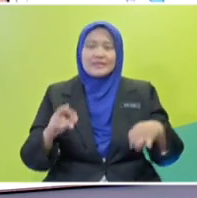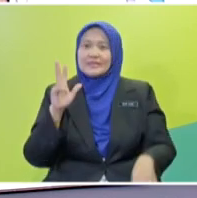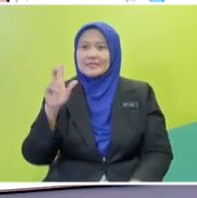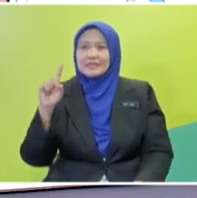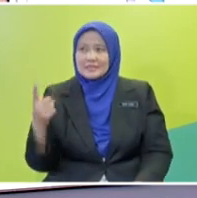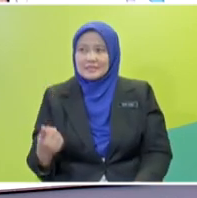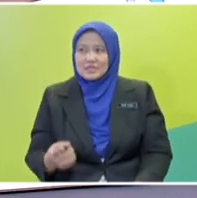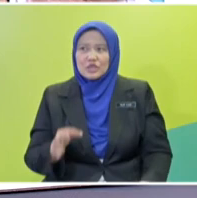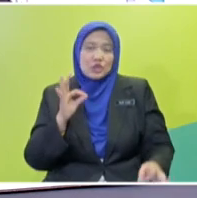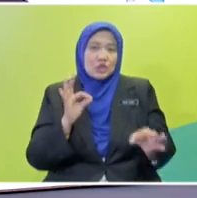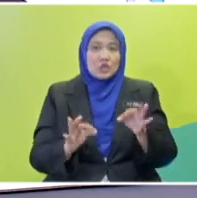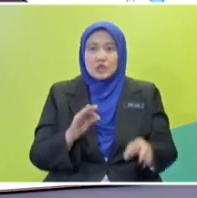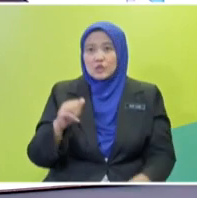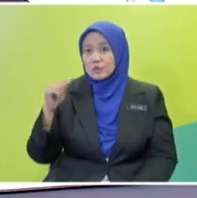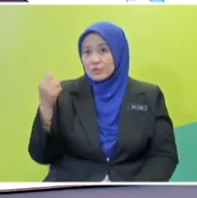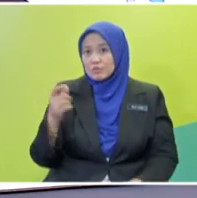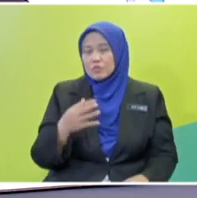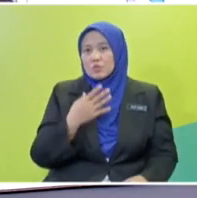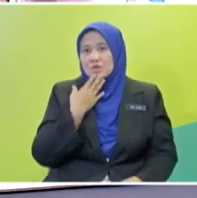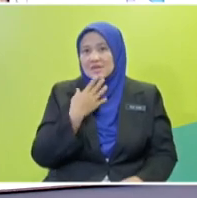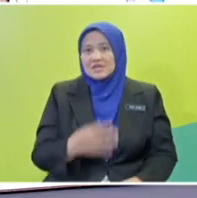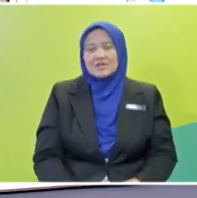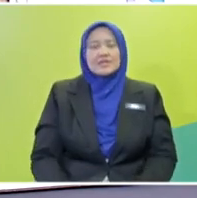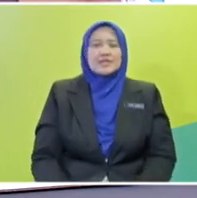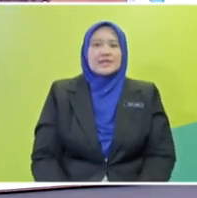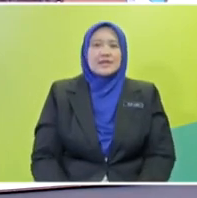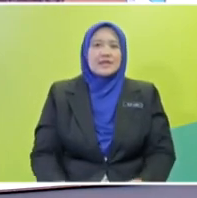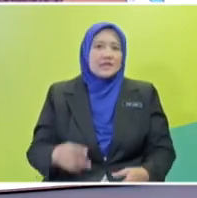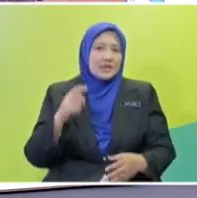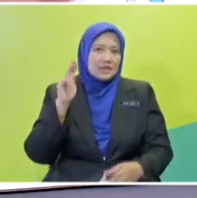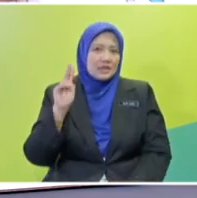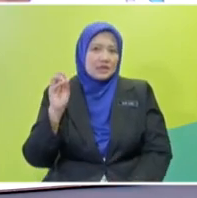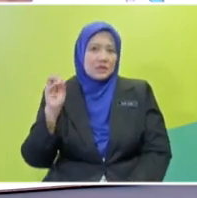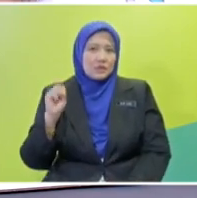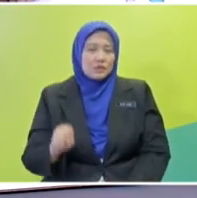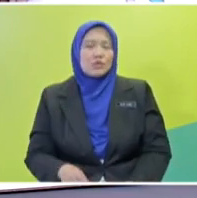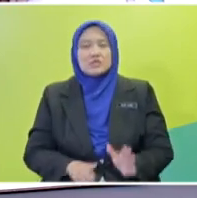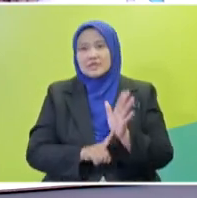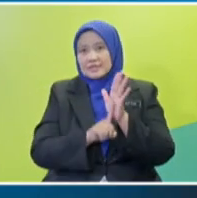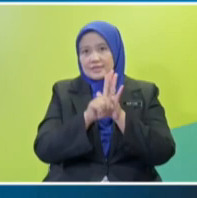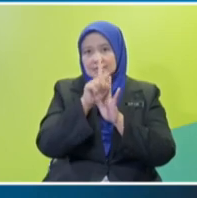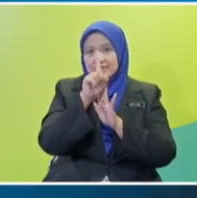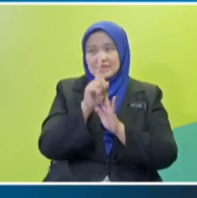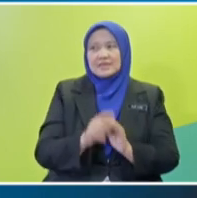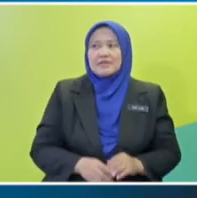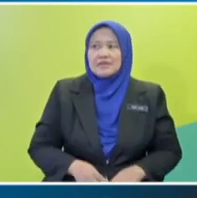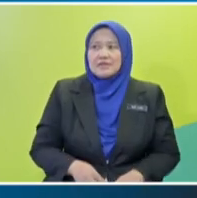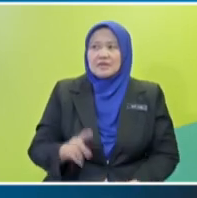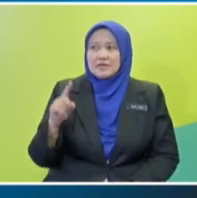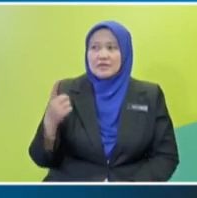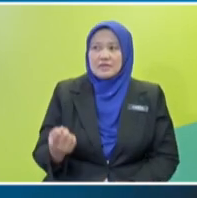10 mungkin agak tinggi ya contoh dekat sini filamen ke saya hanya gunakan